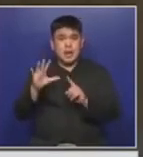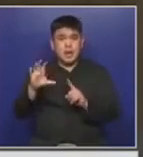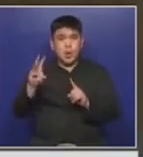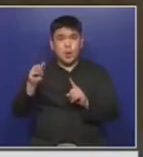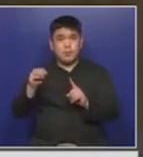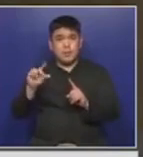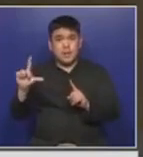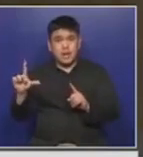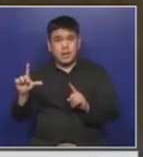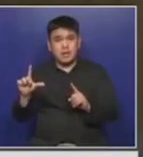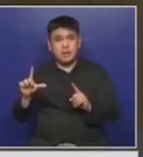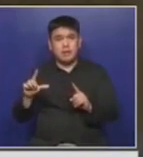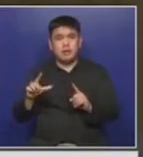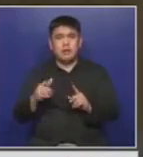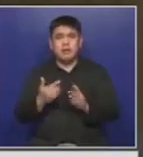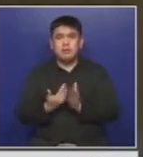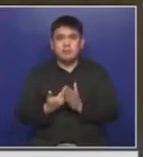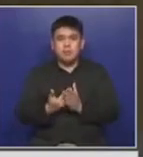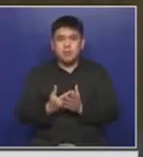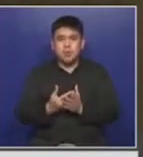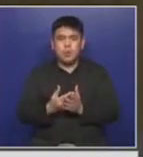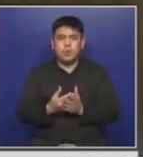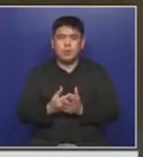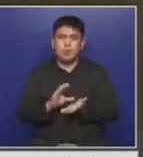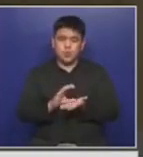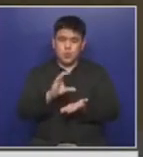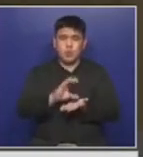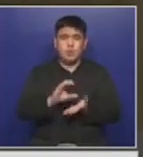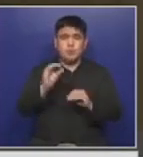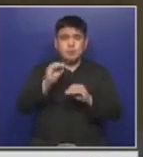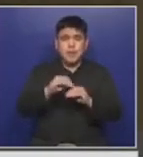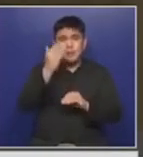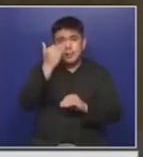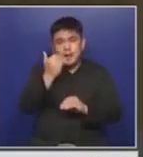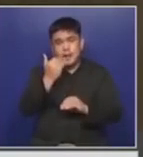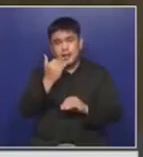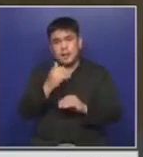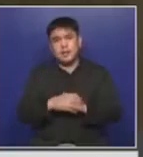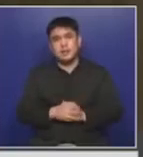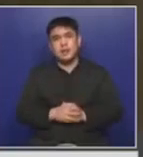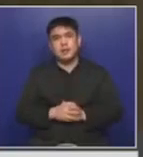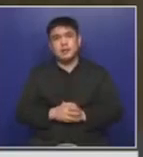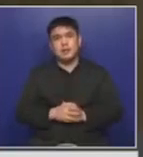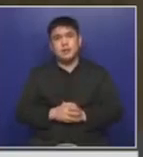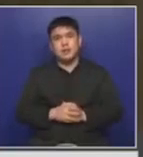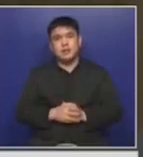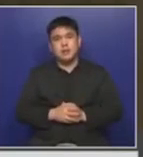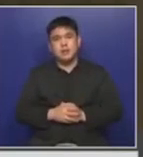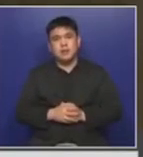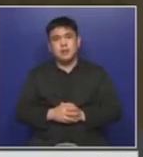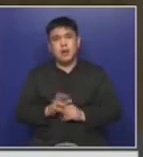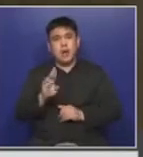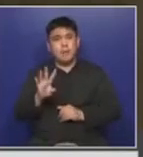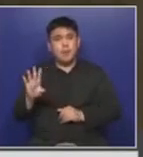10,564 ล้านนะครับอยากจะขอให้ท่านช่วยชี้แจงนิดหนึ่งครับว่าทำไมระบบบั